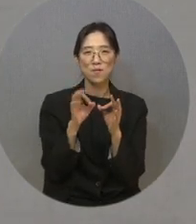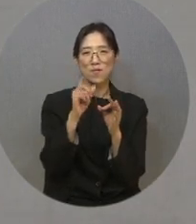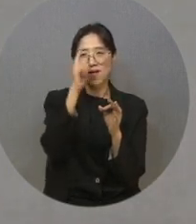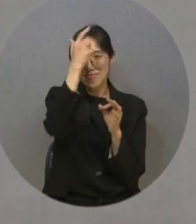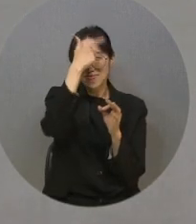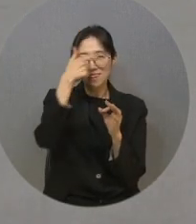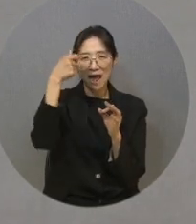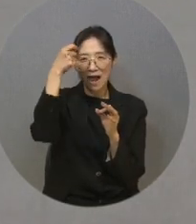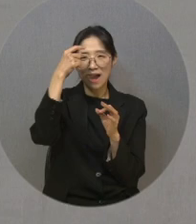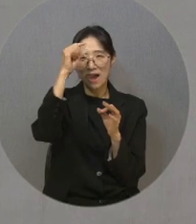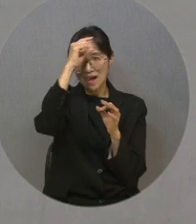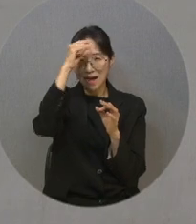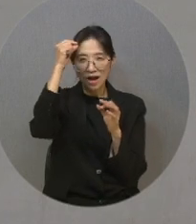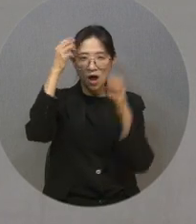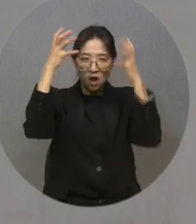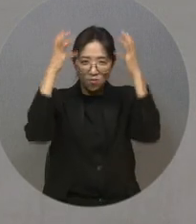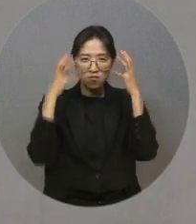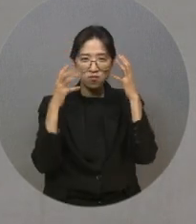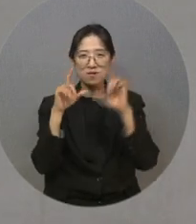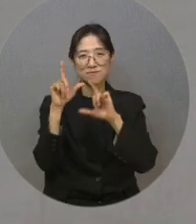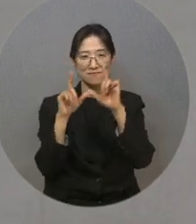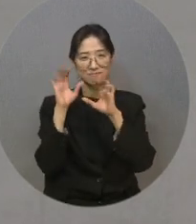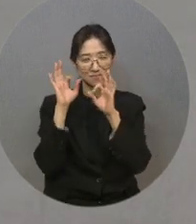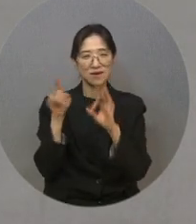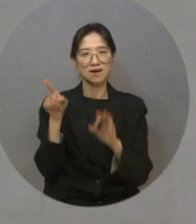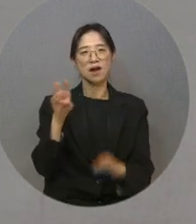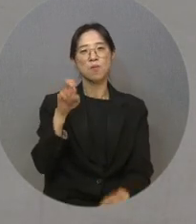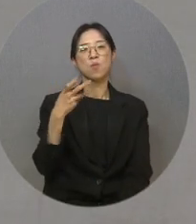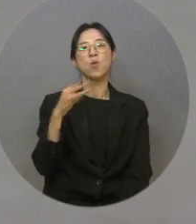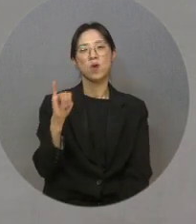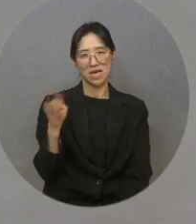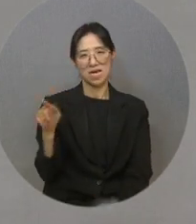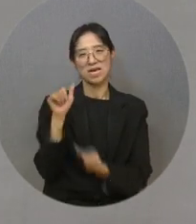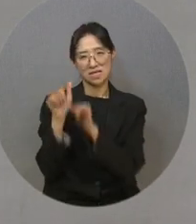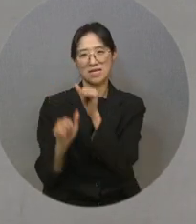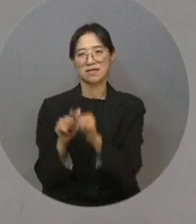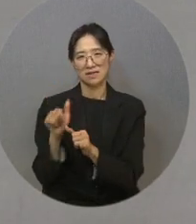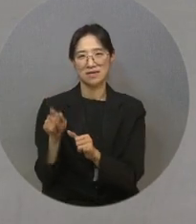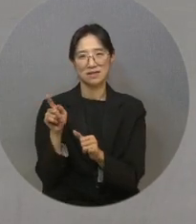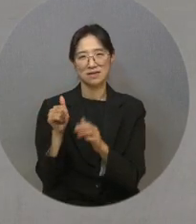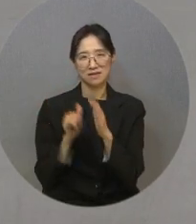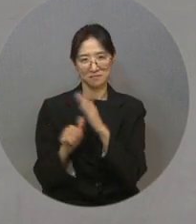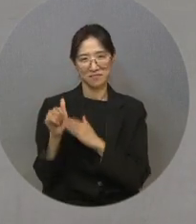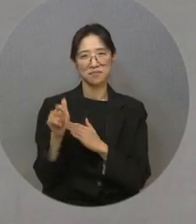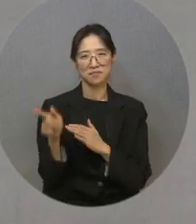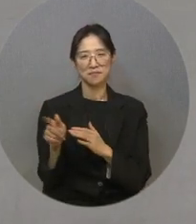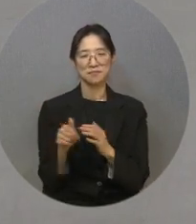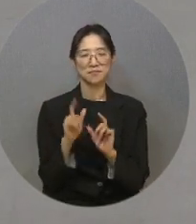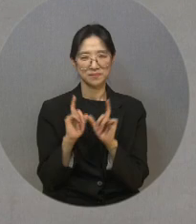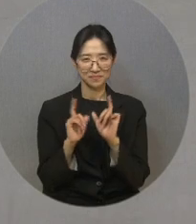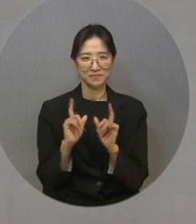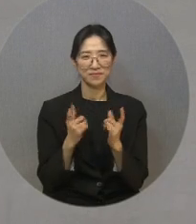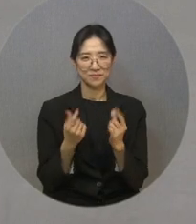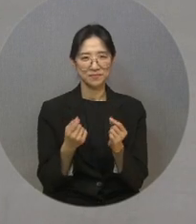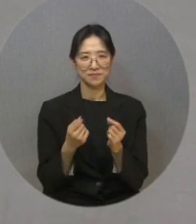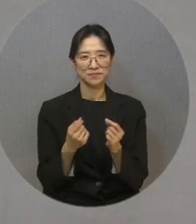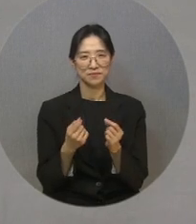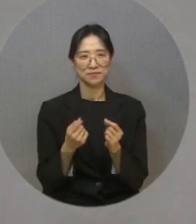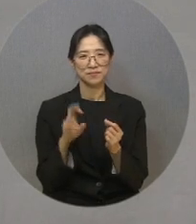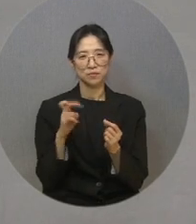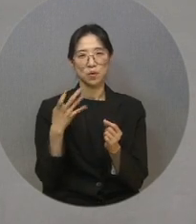달고 투구 쓰고 온 모자 쓰고 오는 사람들. 그게 다 모리 가문이에요. 그게 대표적인 그게 모리